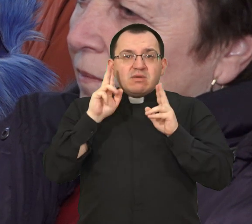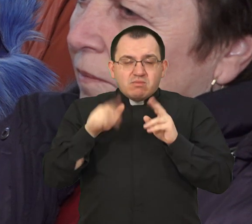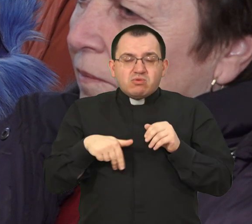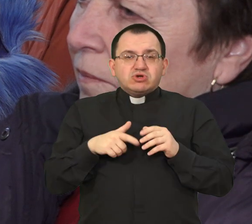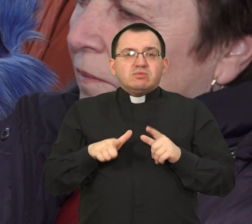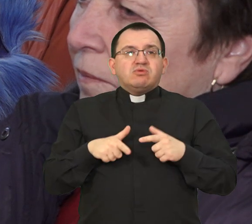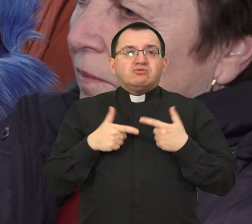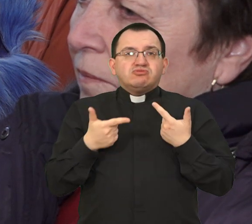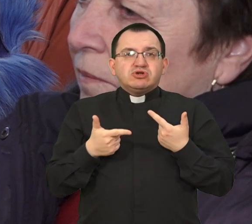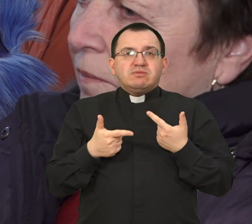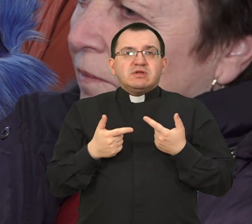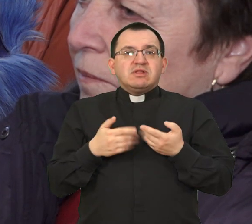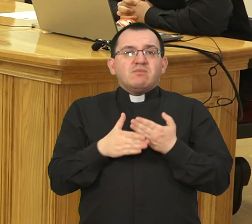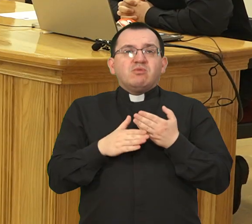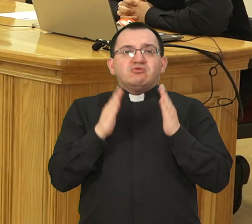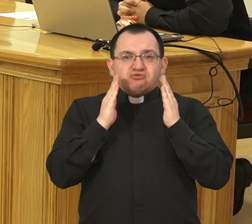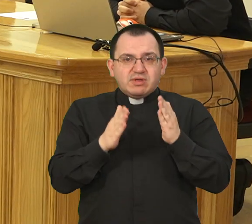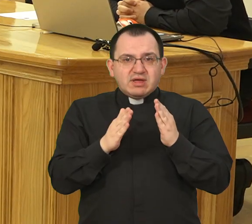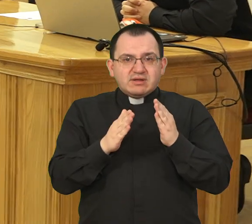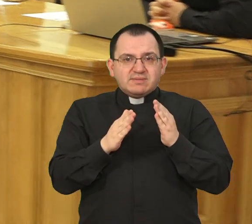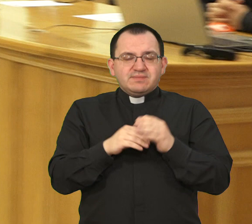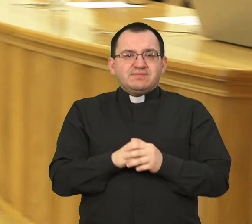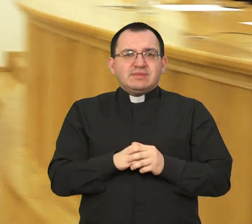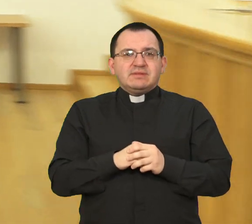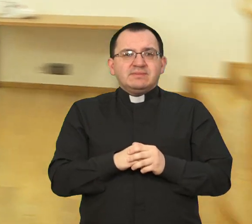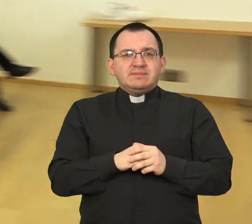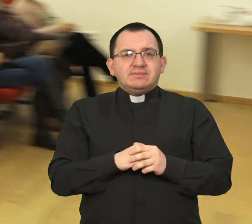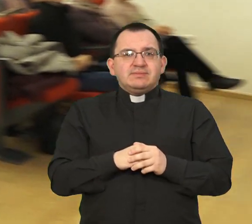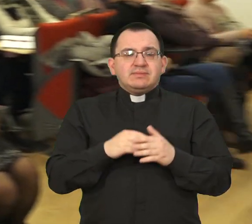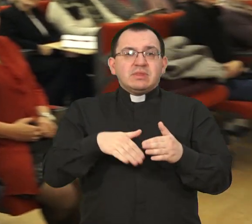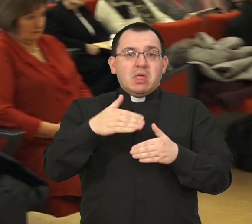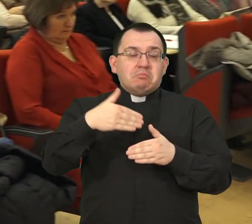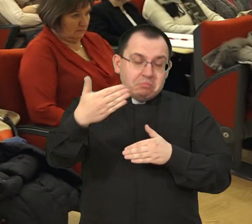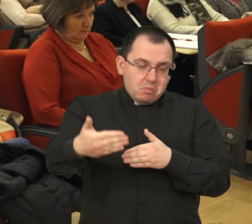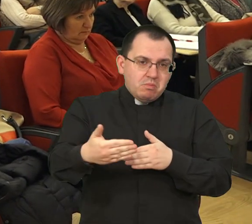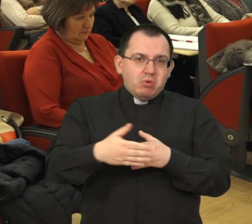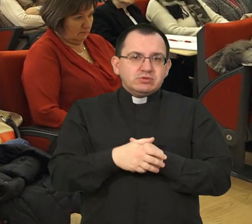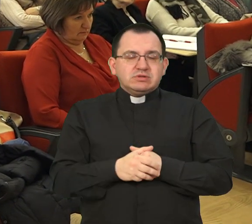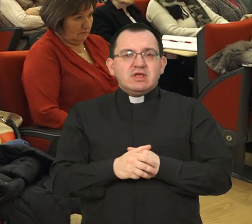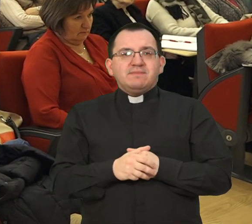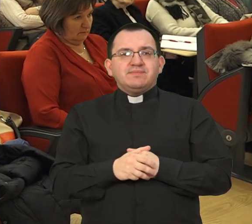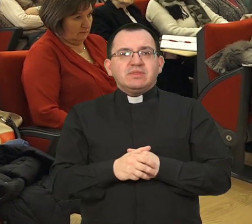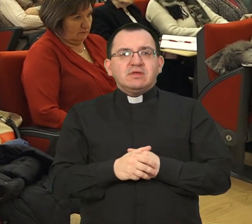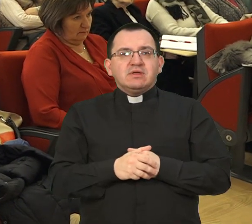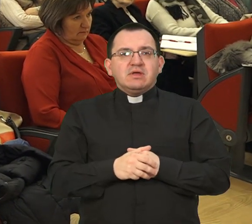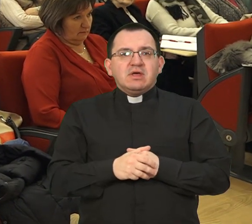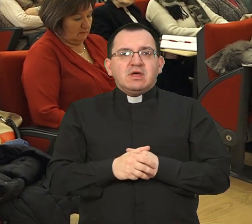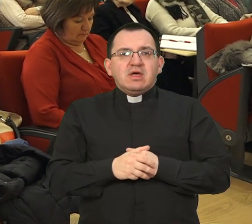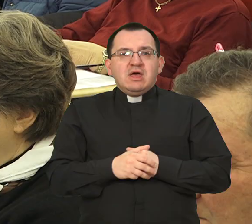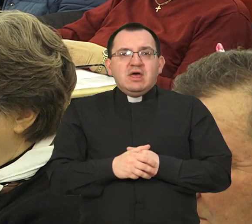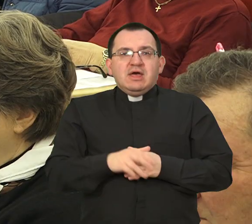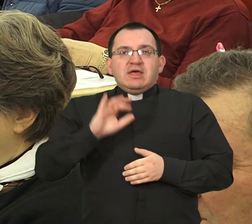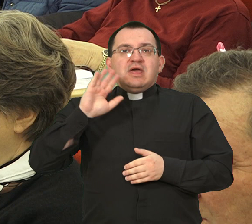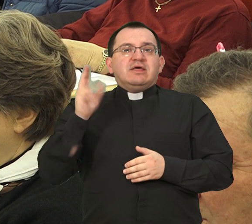i djelovati iz vjere. U nastavku susreta volontera Caritasa u pastoralnom centru Varaždinske biskupije okupljene je